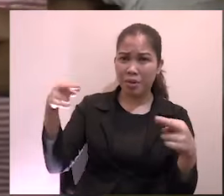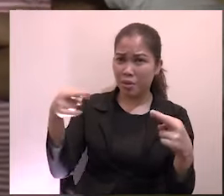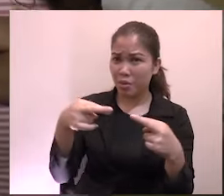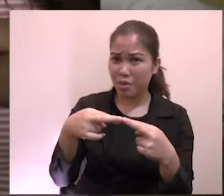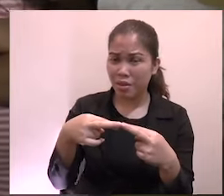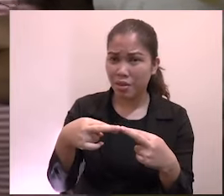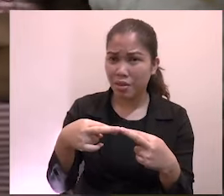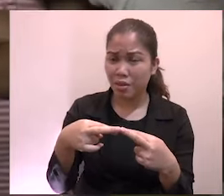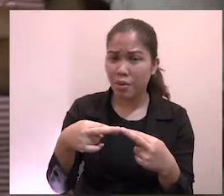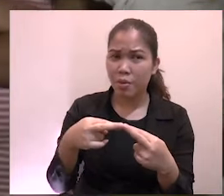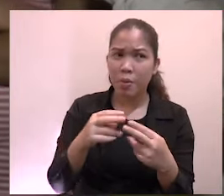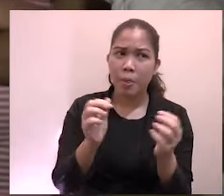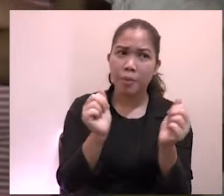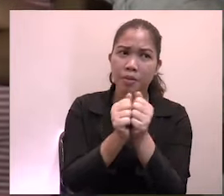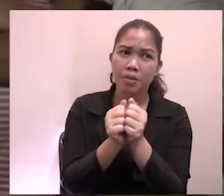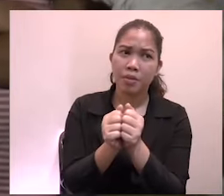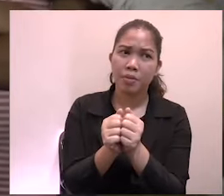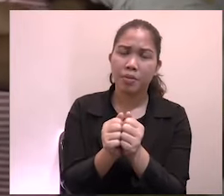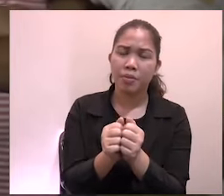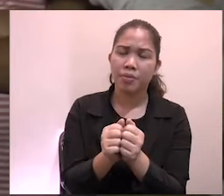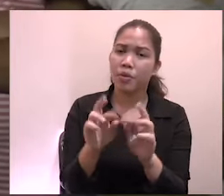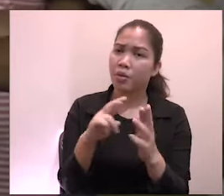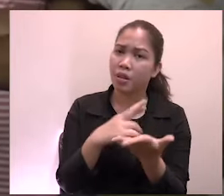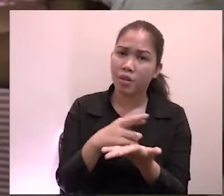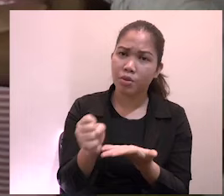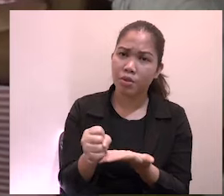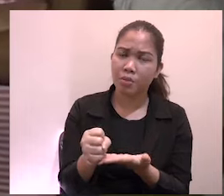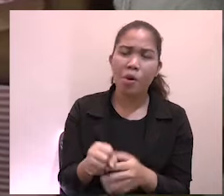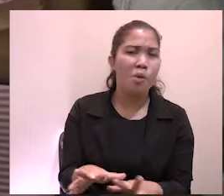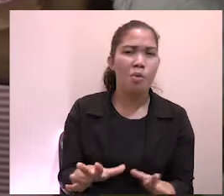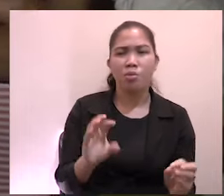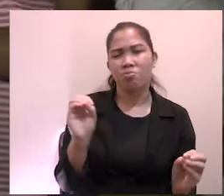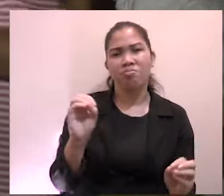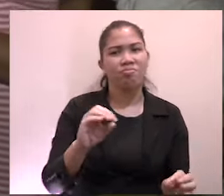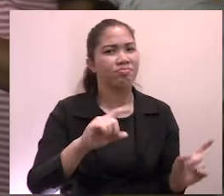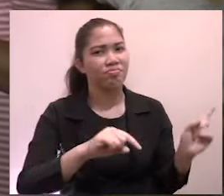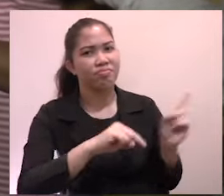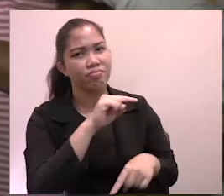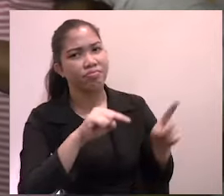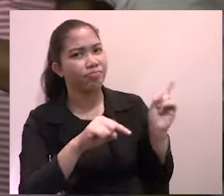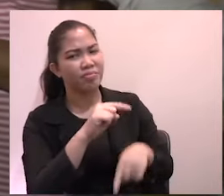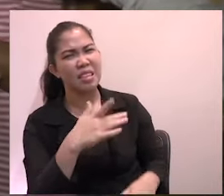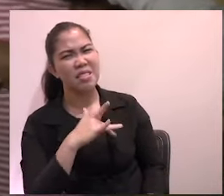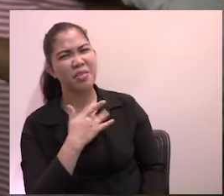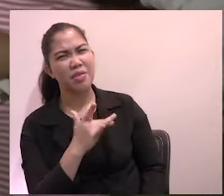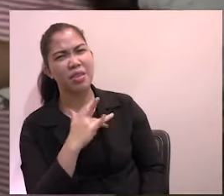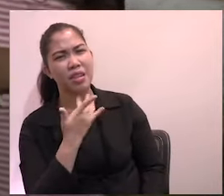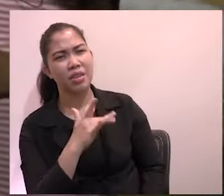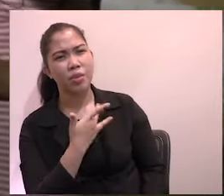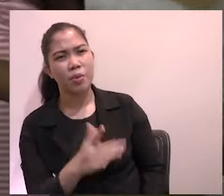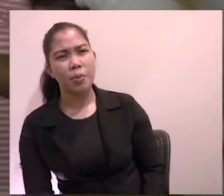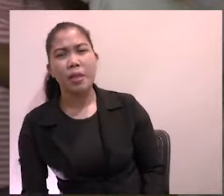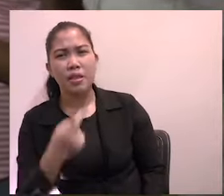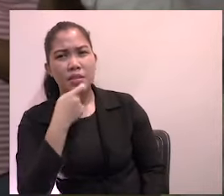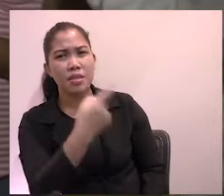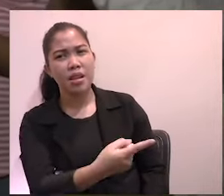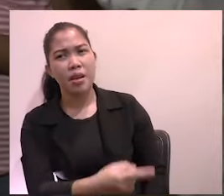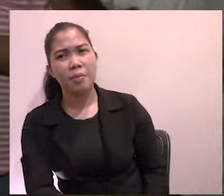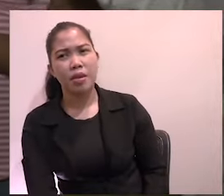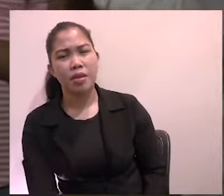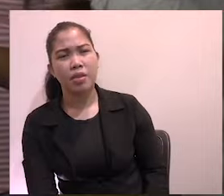yung pagsasama ninyo? Hindi na po siguro. Hindi na po siguro. Talagang ramdam ko. Tsaka sinabi na nila sa